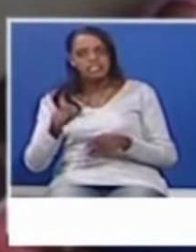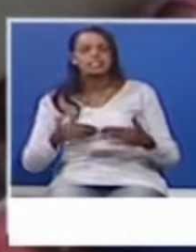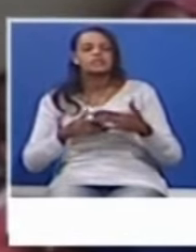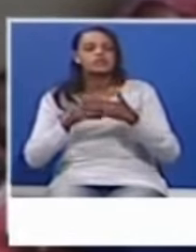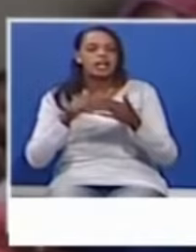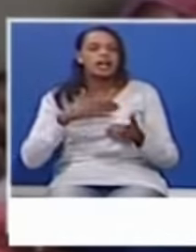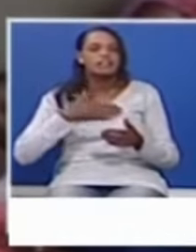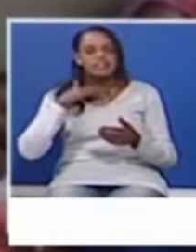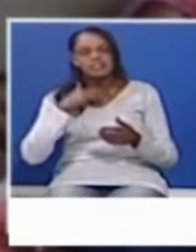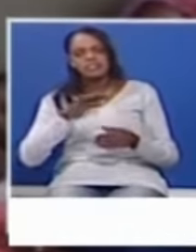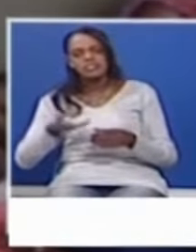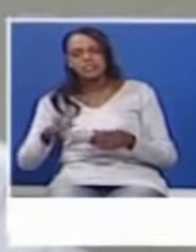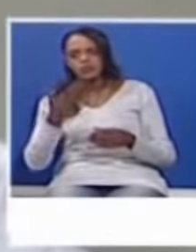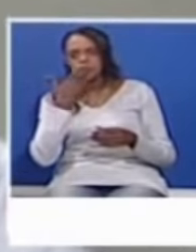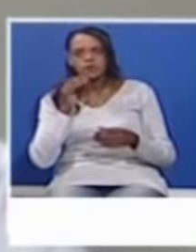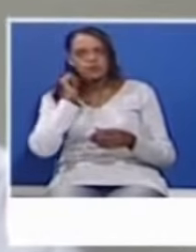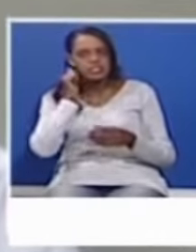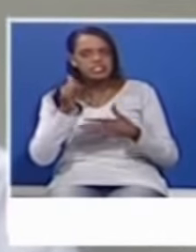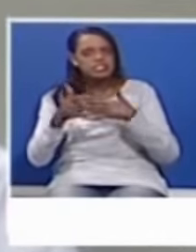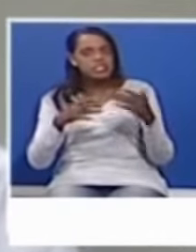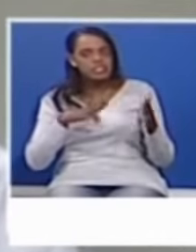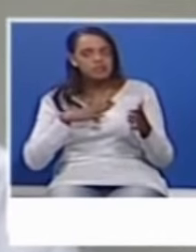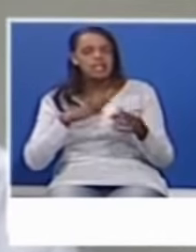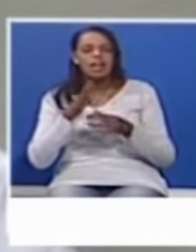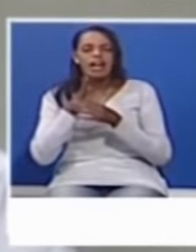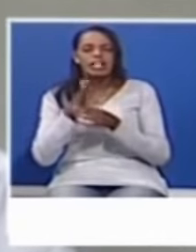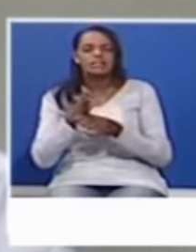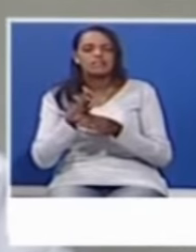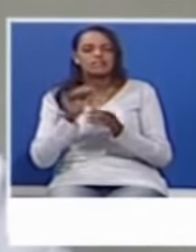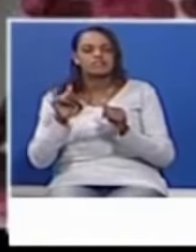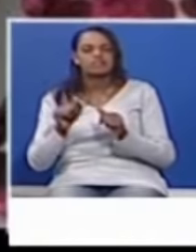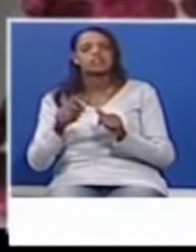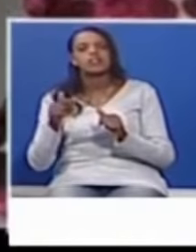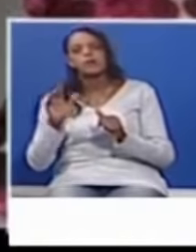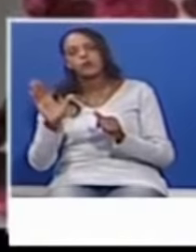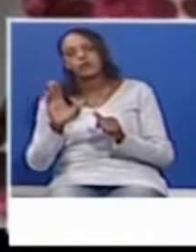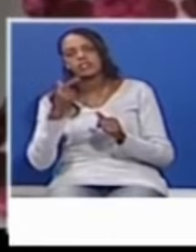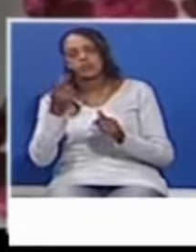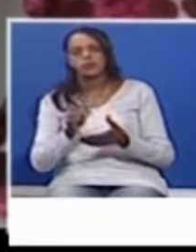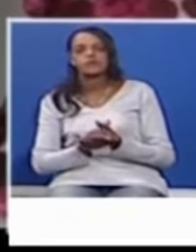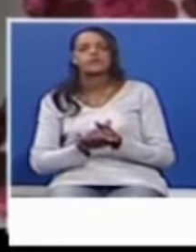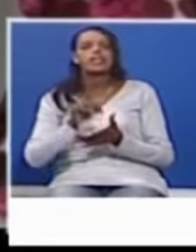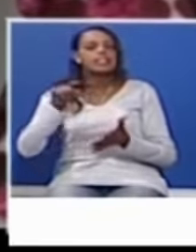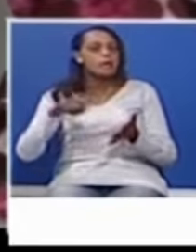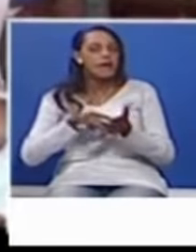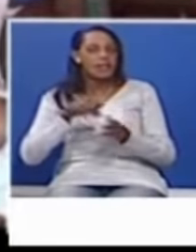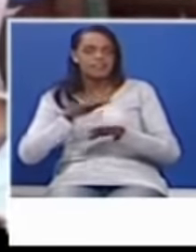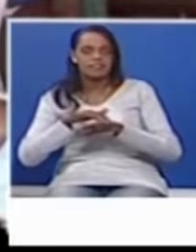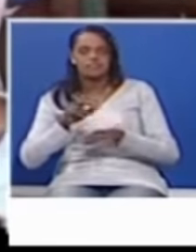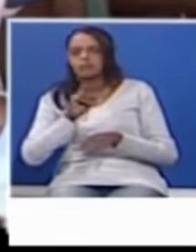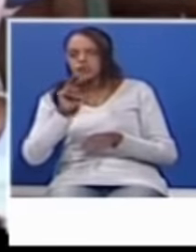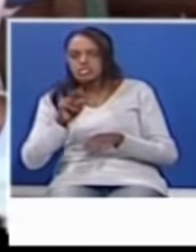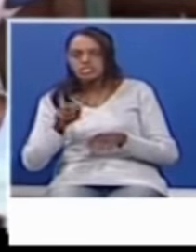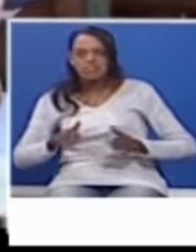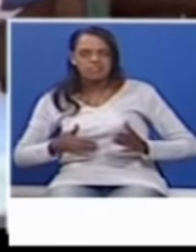ጡራት ኣዴታትን ህፃናትን ውፅኢታዊ ስራሕ ተዓምን ከም ዘላ ሓላፍታ ማእከላት ወገብሪ ወተኸስ ተሓቢሩ እታ ማእከል ጥዕና ምክትታል ነፍሰ